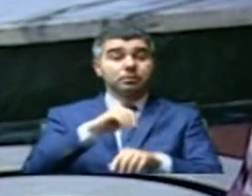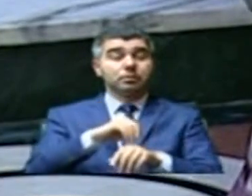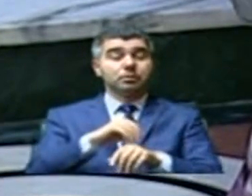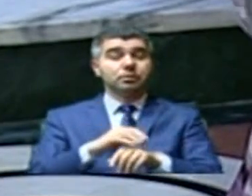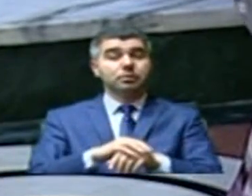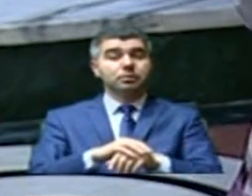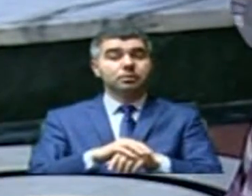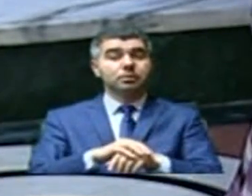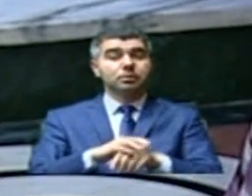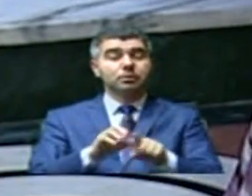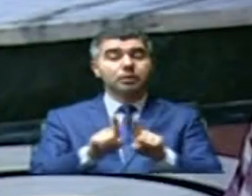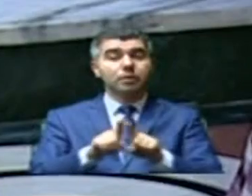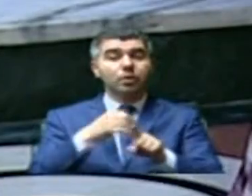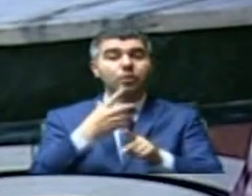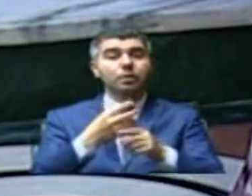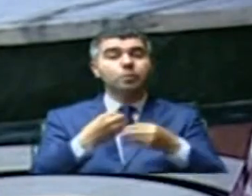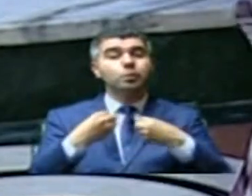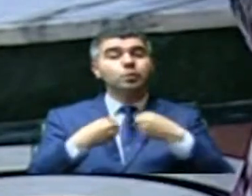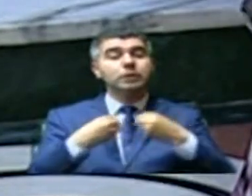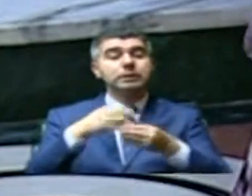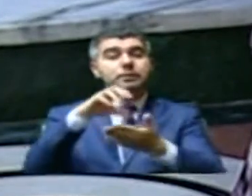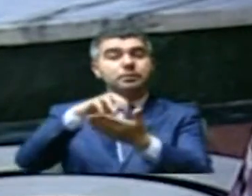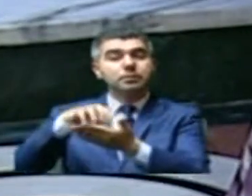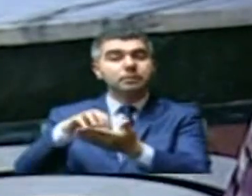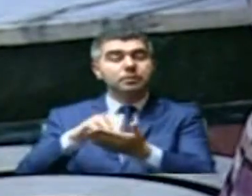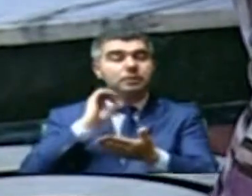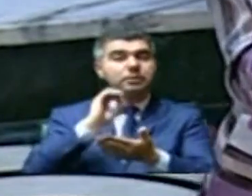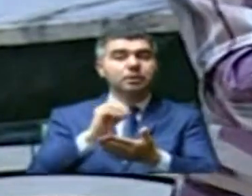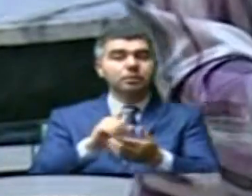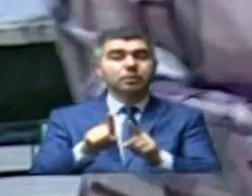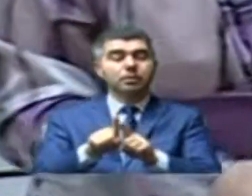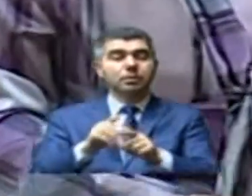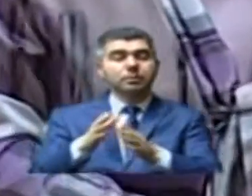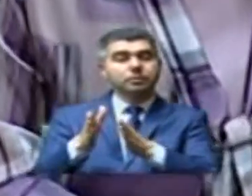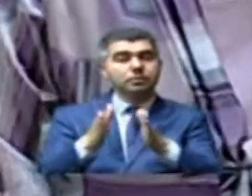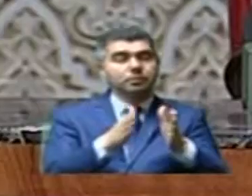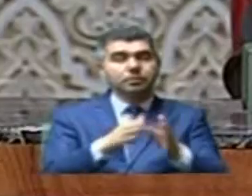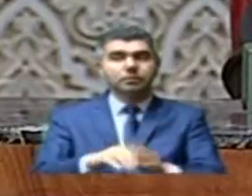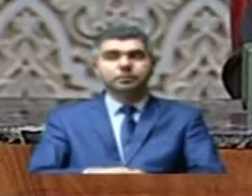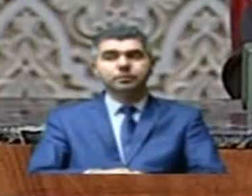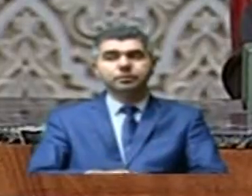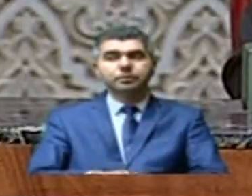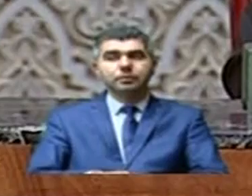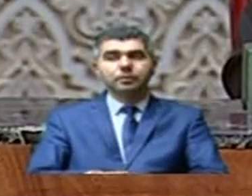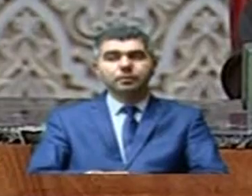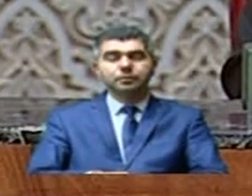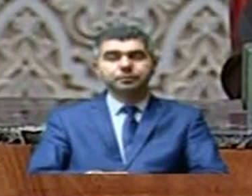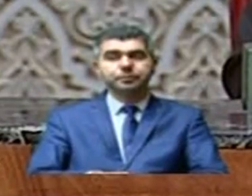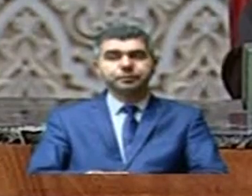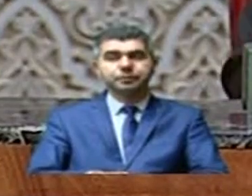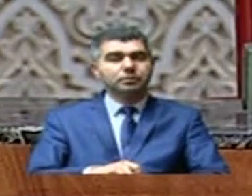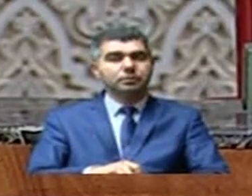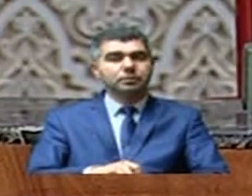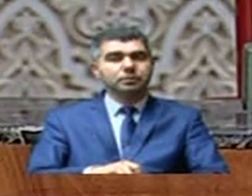عندهم السبق، اللي عندنا مديرية جهوية في الإقليم كتعود عندهم اليقظة محليا وترابيا. شكرا. الكلمة